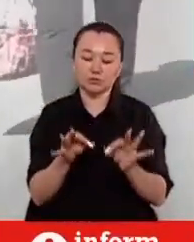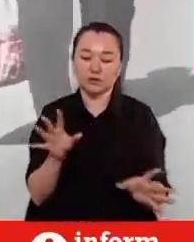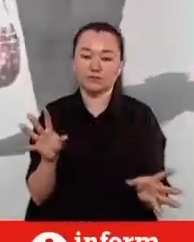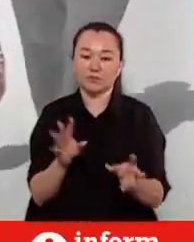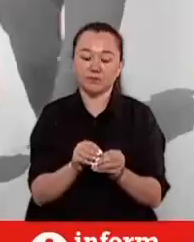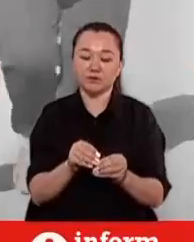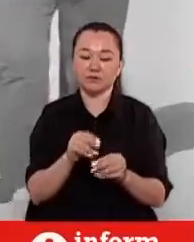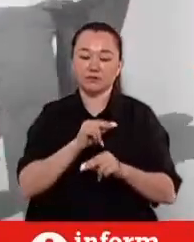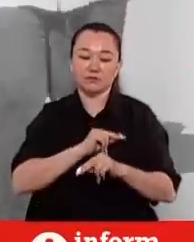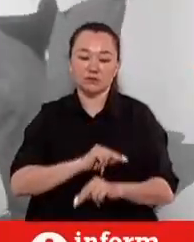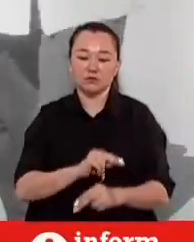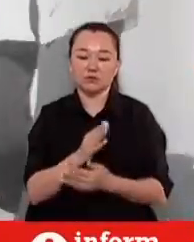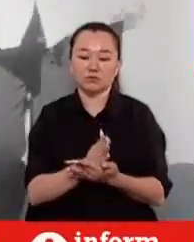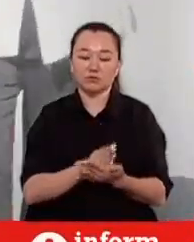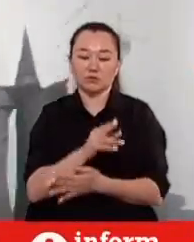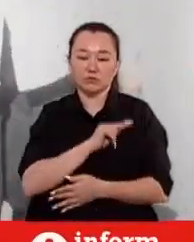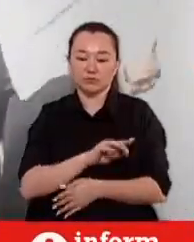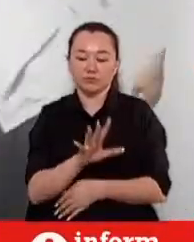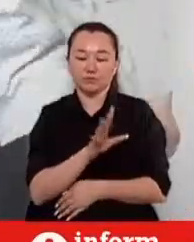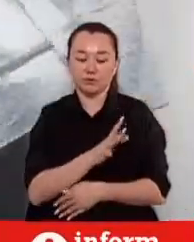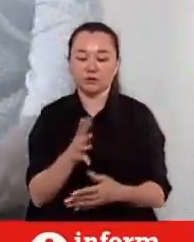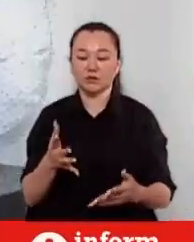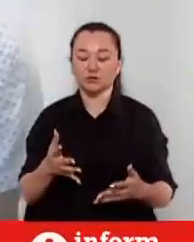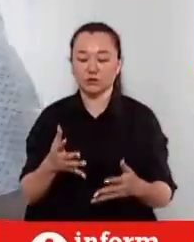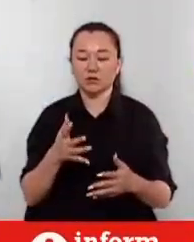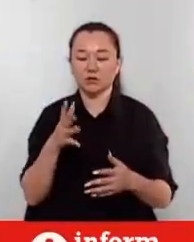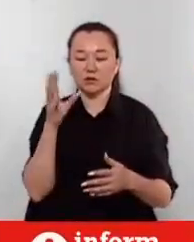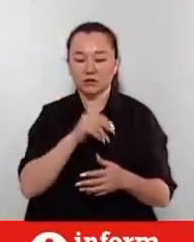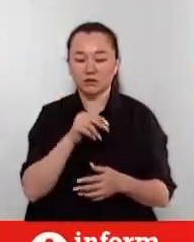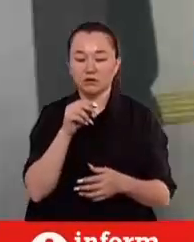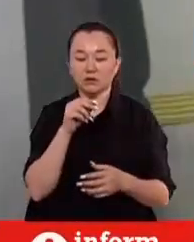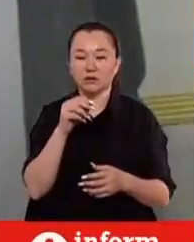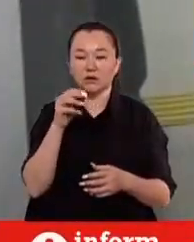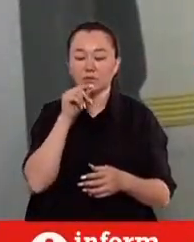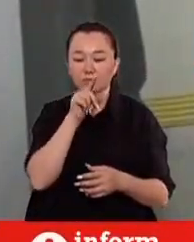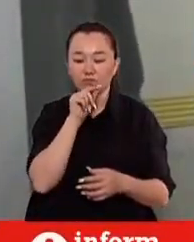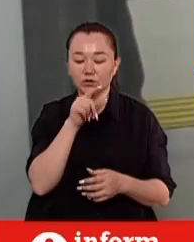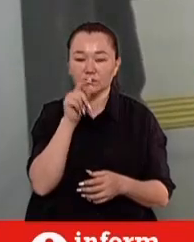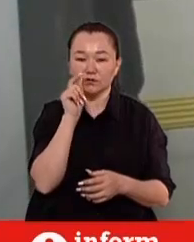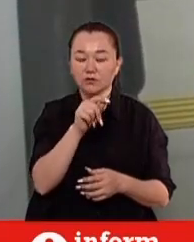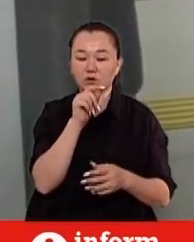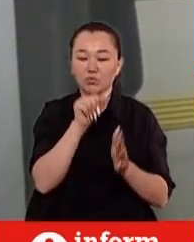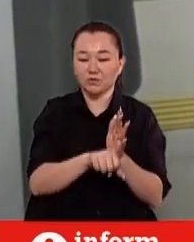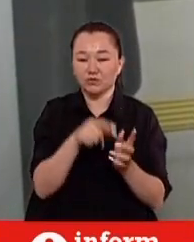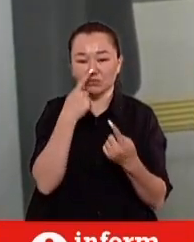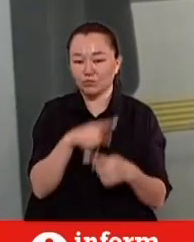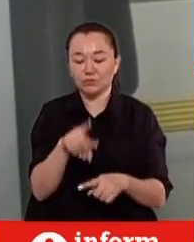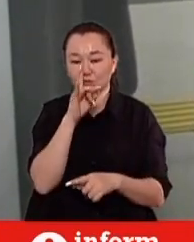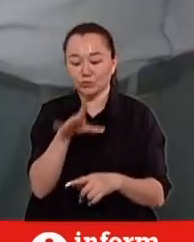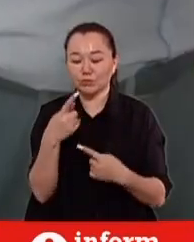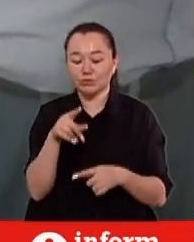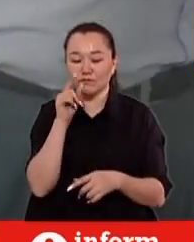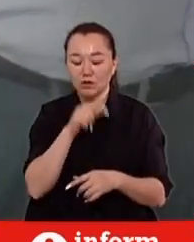кісі әріптес болып қызмет жасаған. Енді қазақша айтқанда қарға қарған көзін шұқымайды дейді ғой. Ал төрағаның өзі заңсыз әрекетке